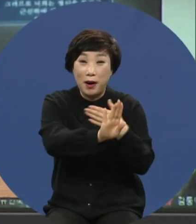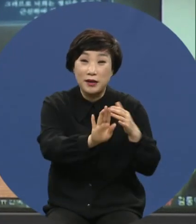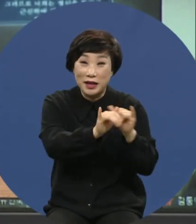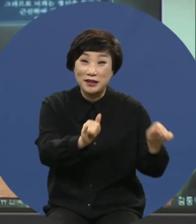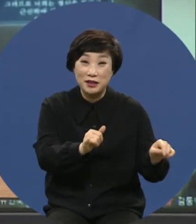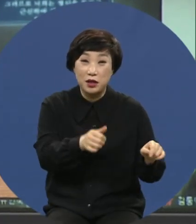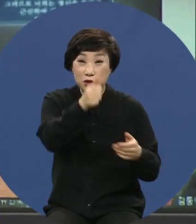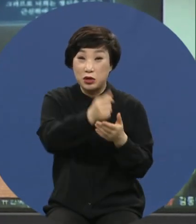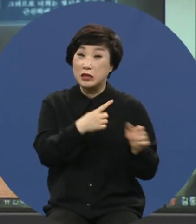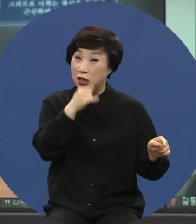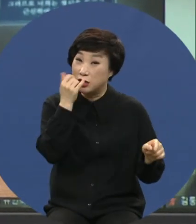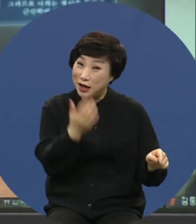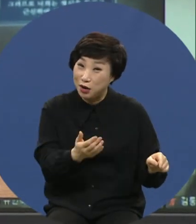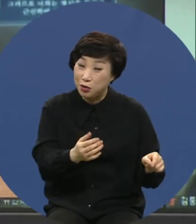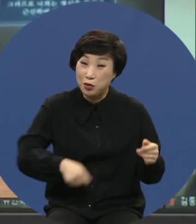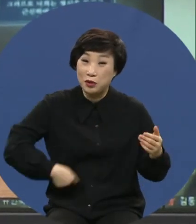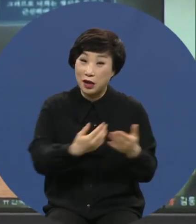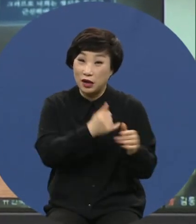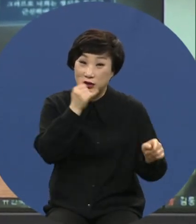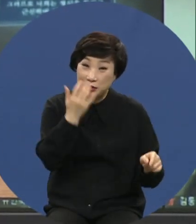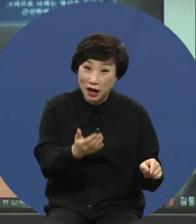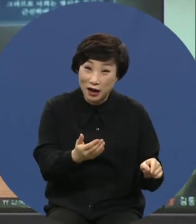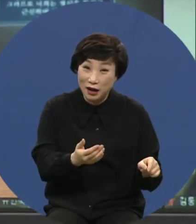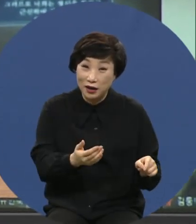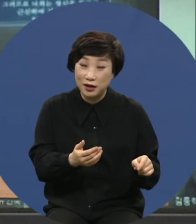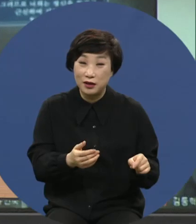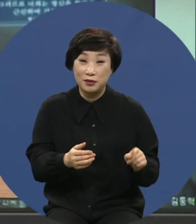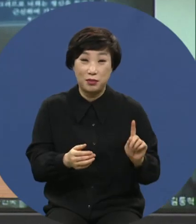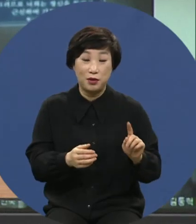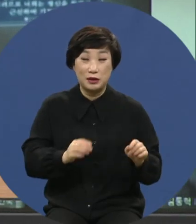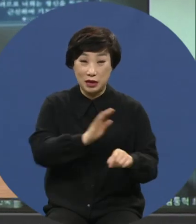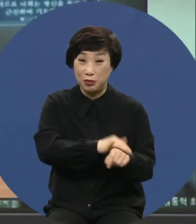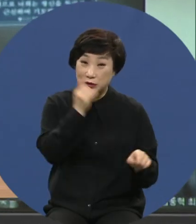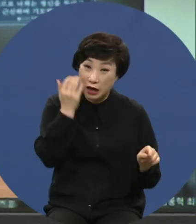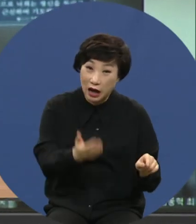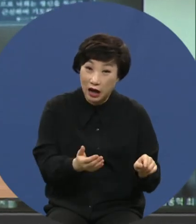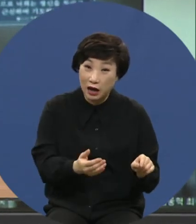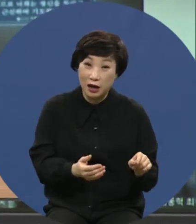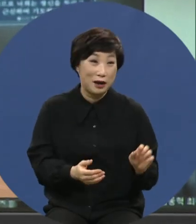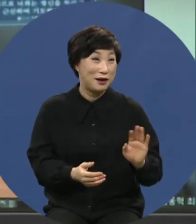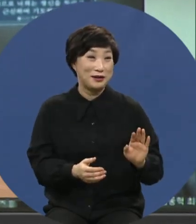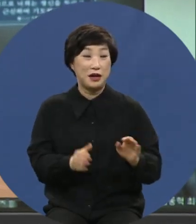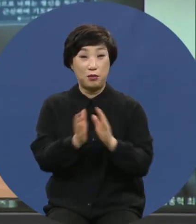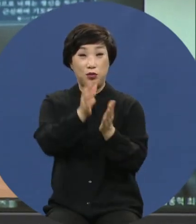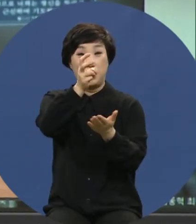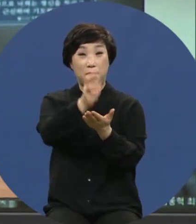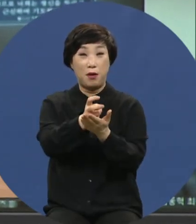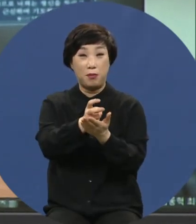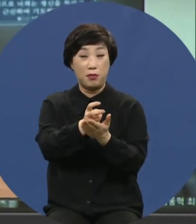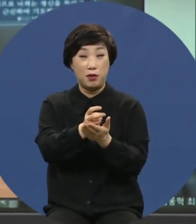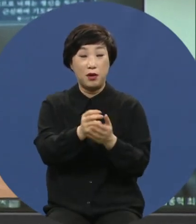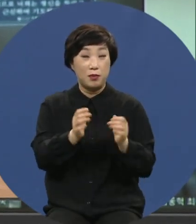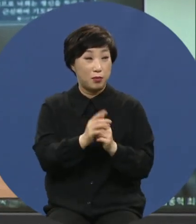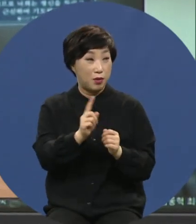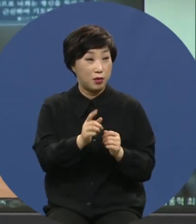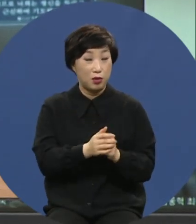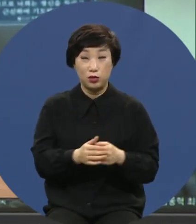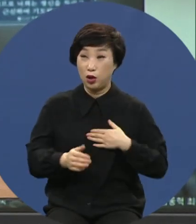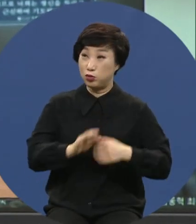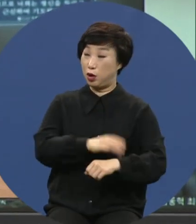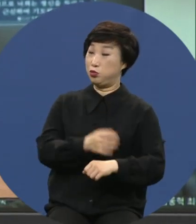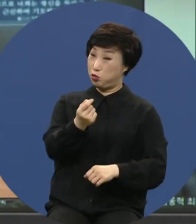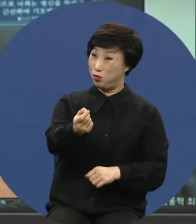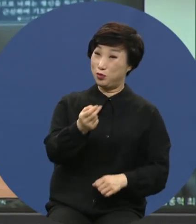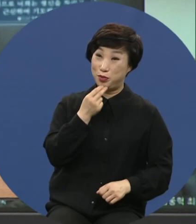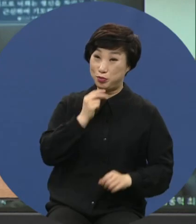죄가 있어요? 무슨 회개할 것이 있어요? 무슨 잘못이 있어요? 율법을 나열해보니 율법으로는 흠이